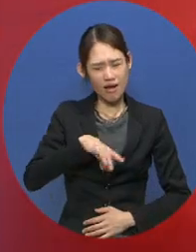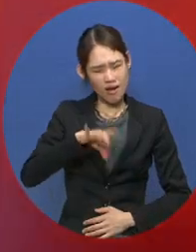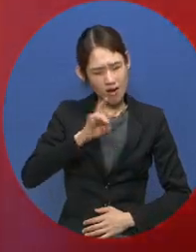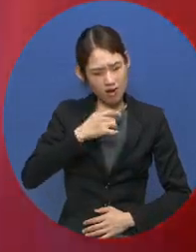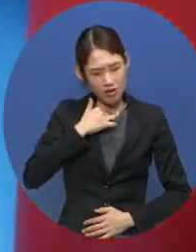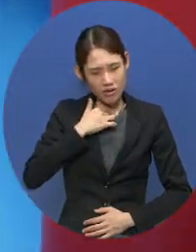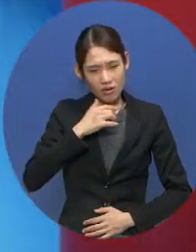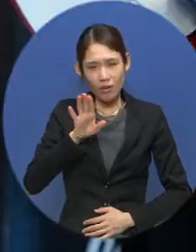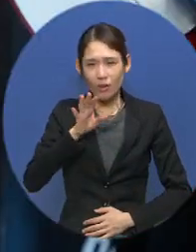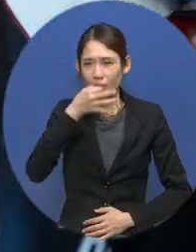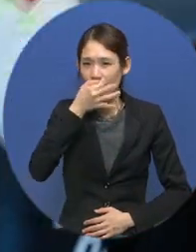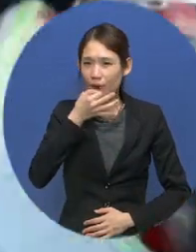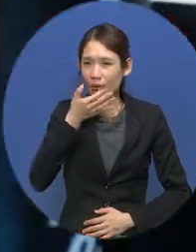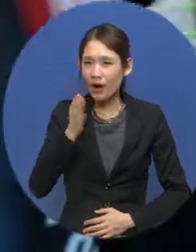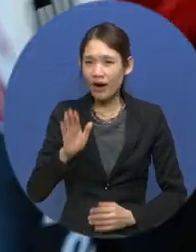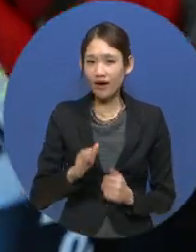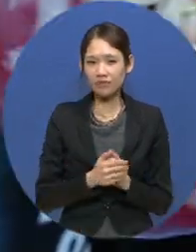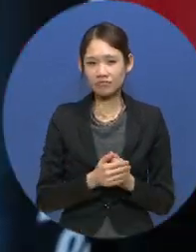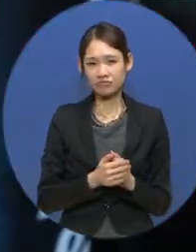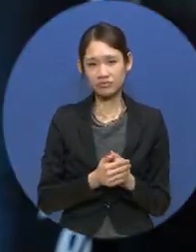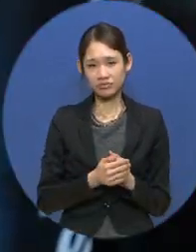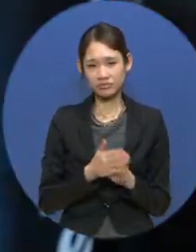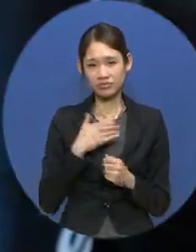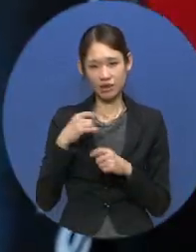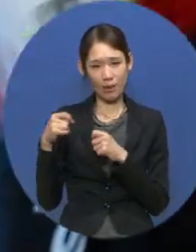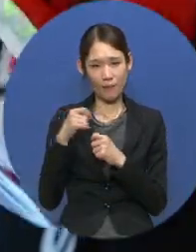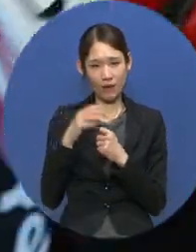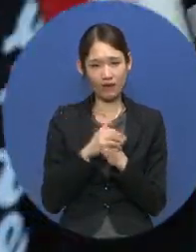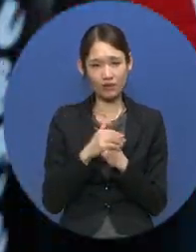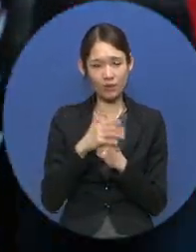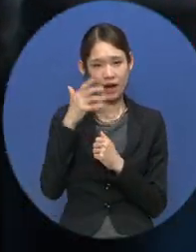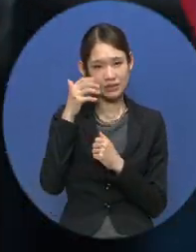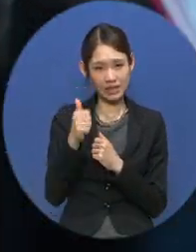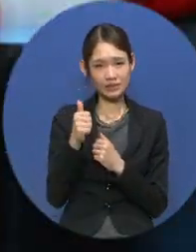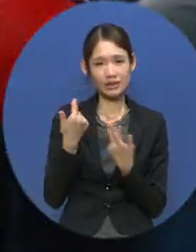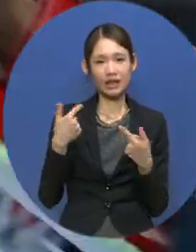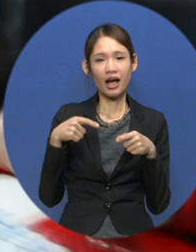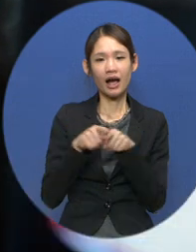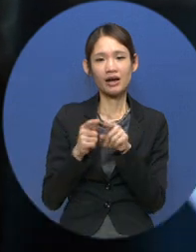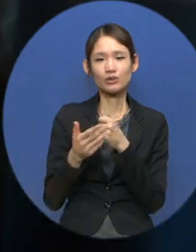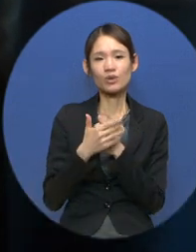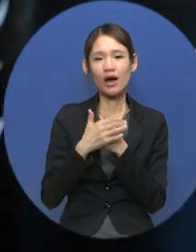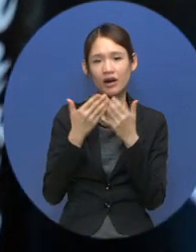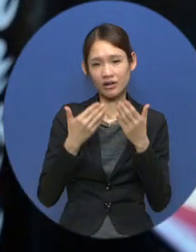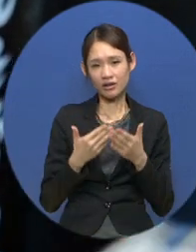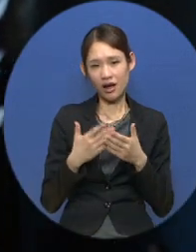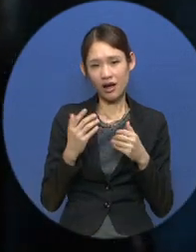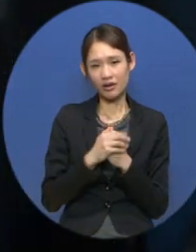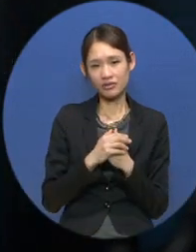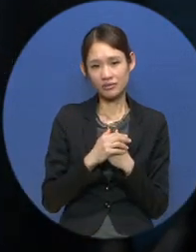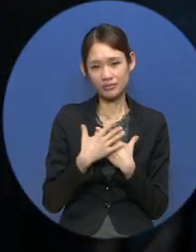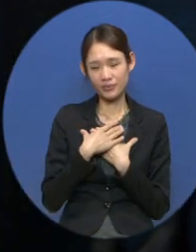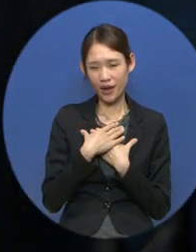힘들었는데 제 옆에 권사님이랑 같이 도와주면서